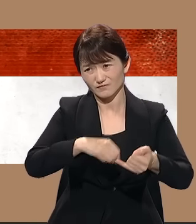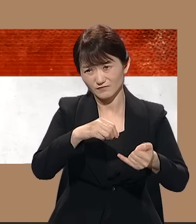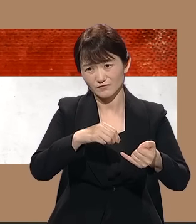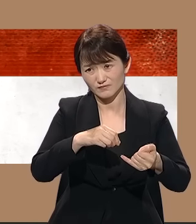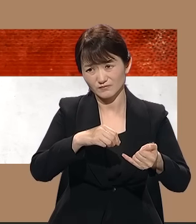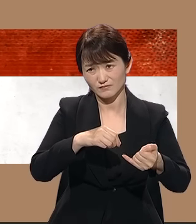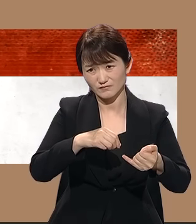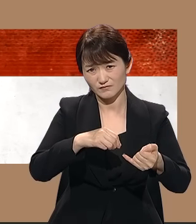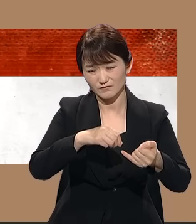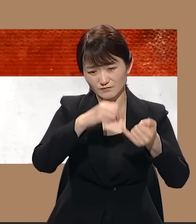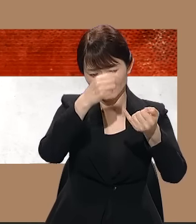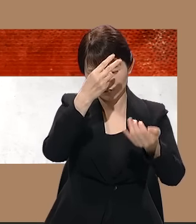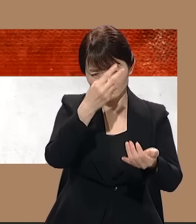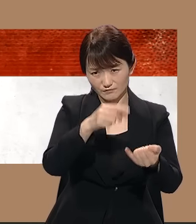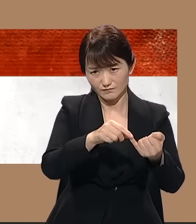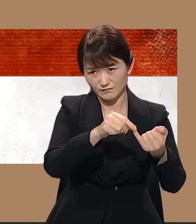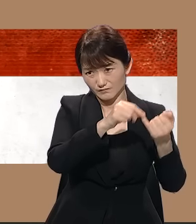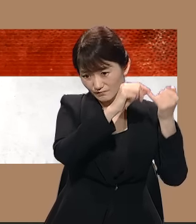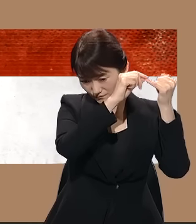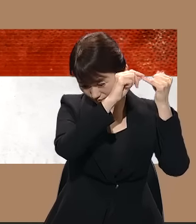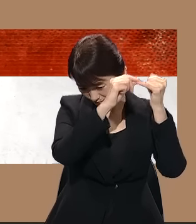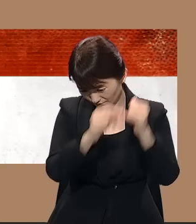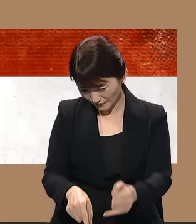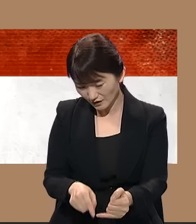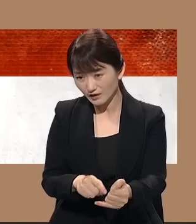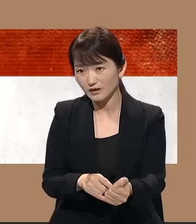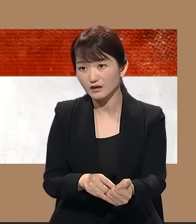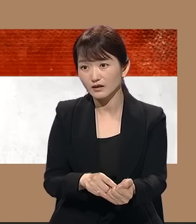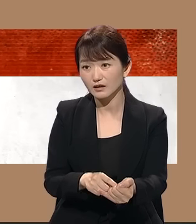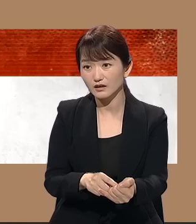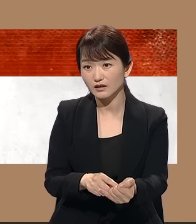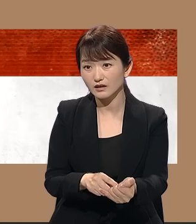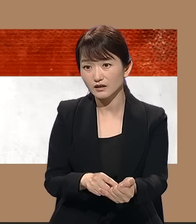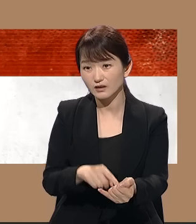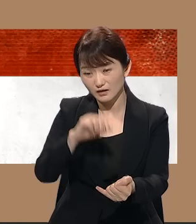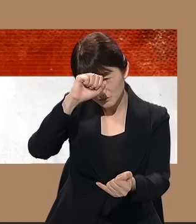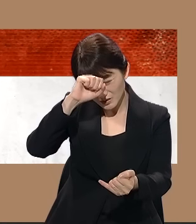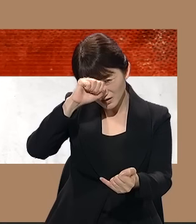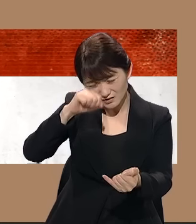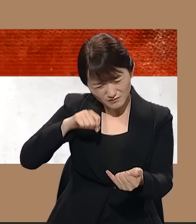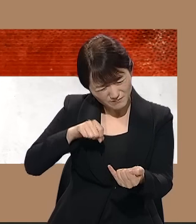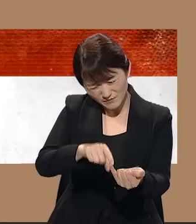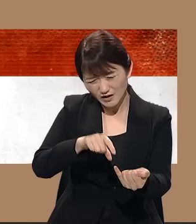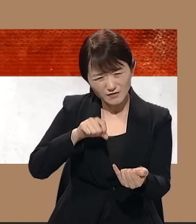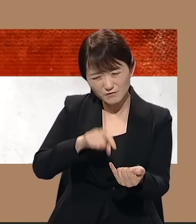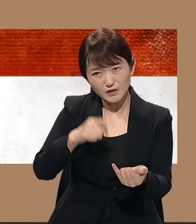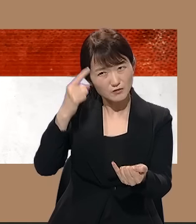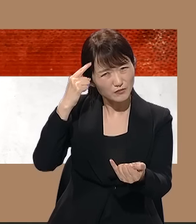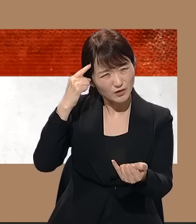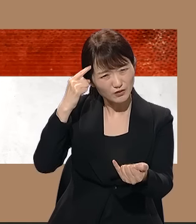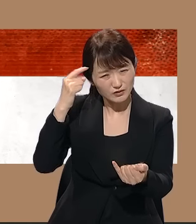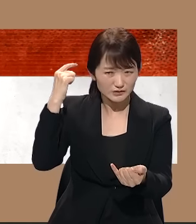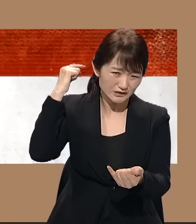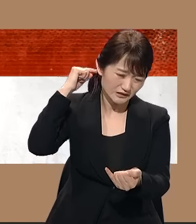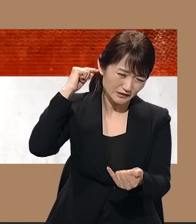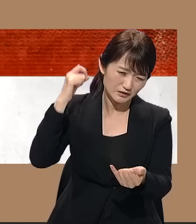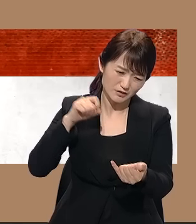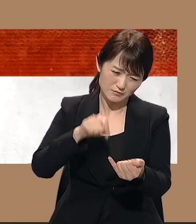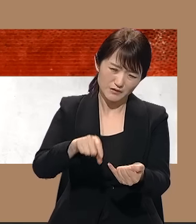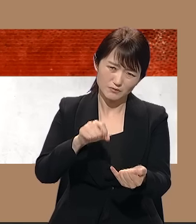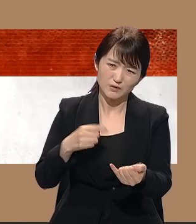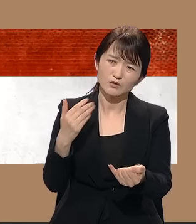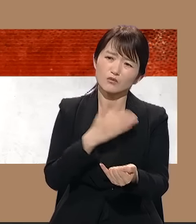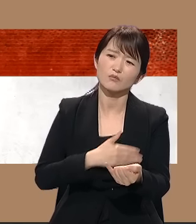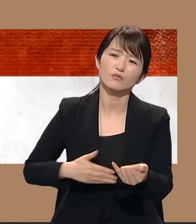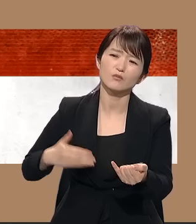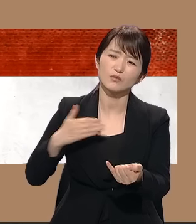제가 바닥에 저를 떨어뜨리고 발로 발길질로 머리랑 뒤통수랑 그리고